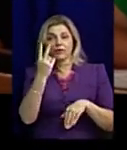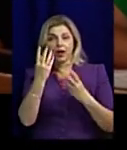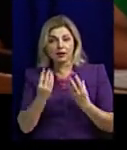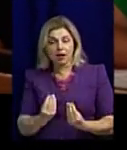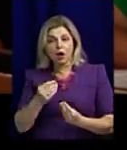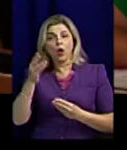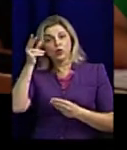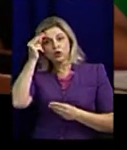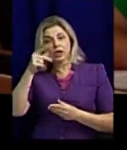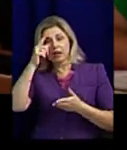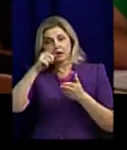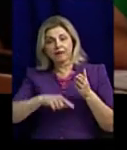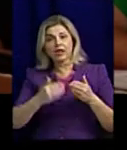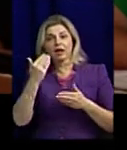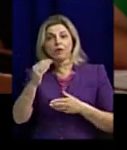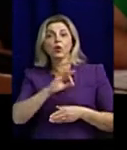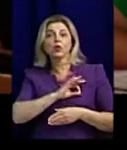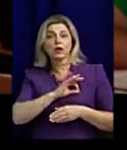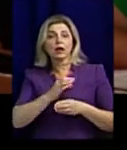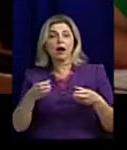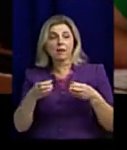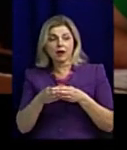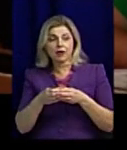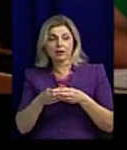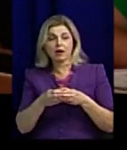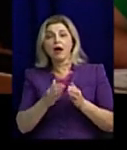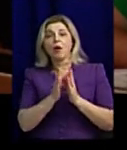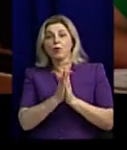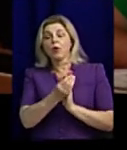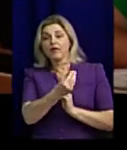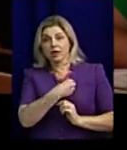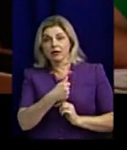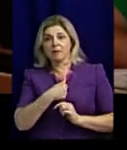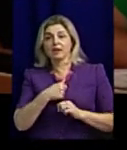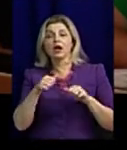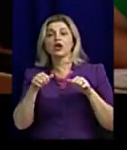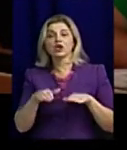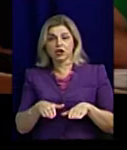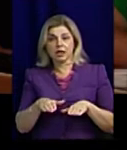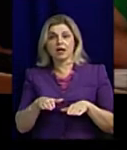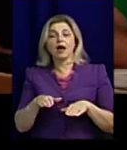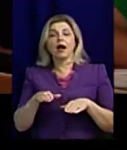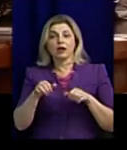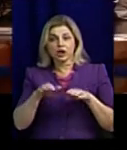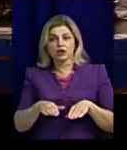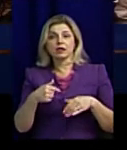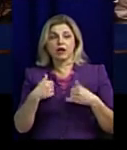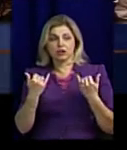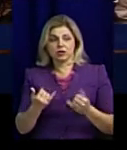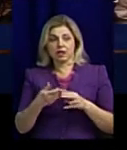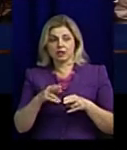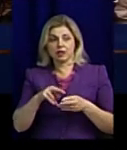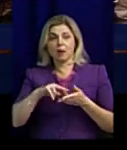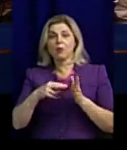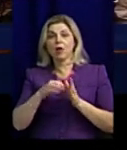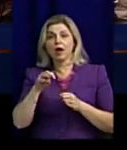ваше доверие юридическому департаменту, я прошу... Дайте мне, будь ласка, проект решения, про який каже Игорь Сергеевич, я его зараз тут подпишу. Проект решения